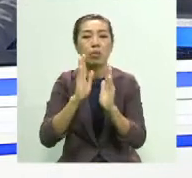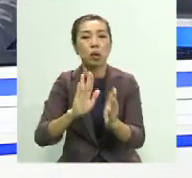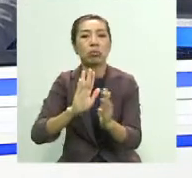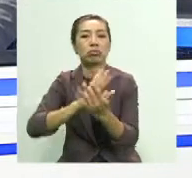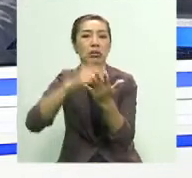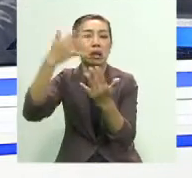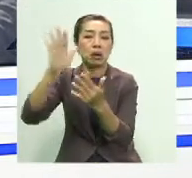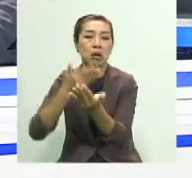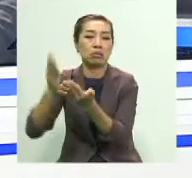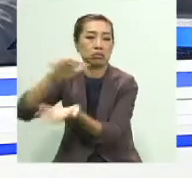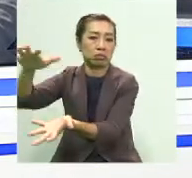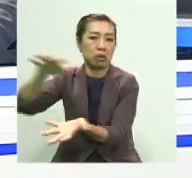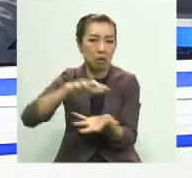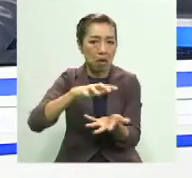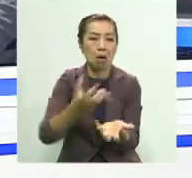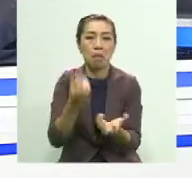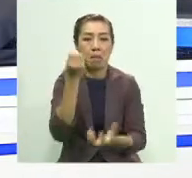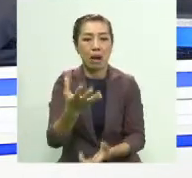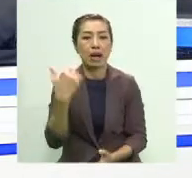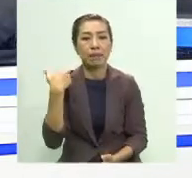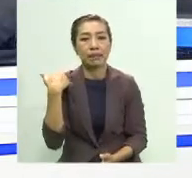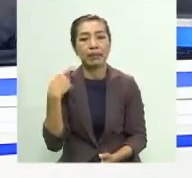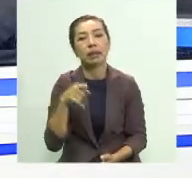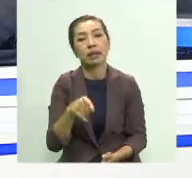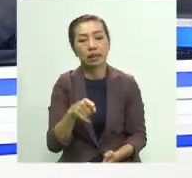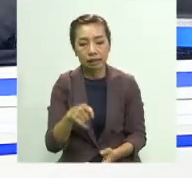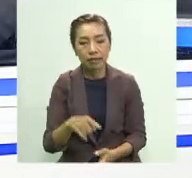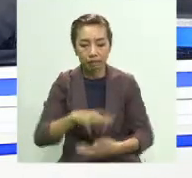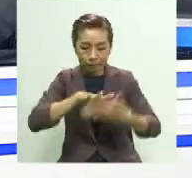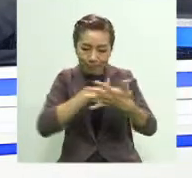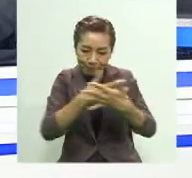แก่นะคะที่มีการนำเข้ามาเยอะนะคะก็ถือว่าเป็นการช่วยเหลือเกษตรกรไป